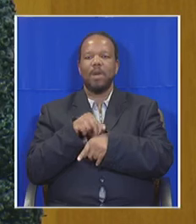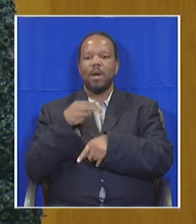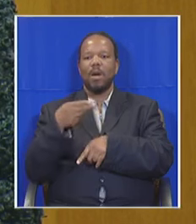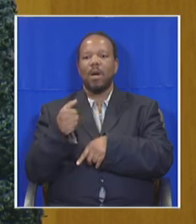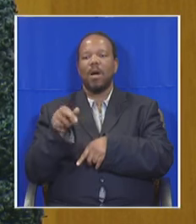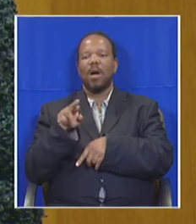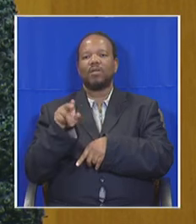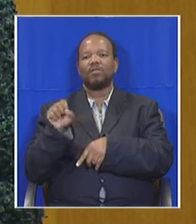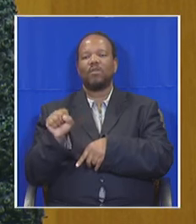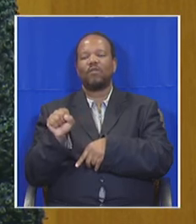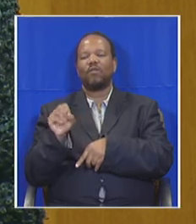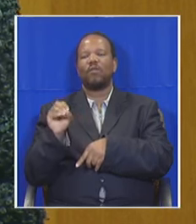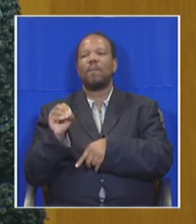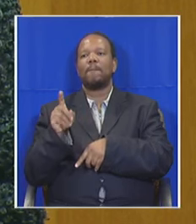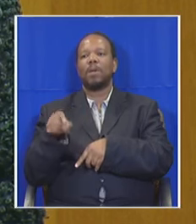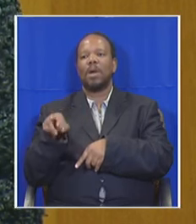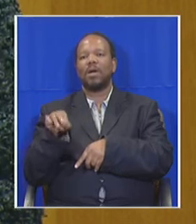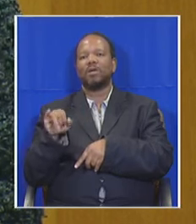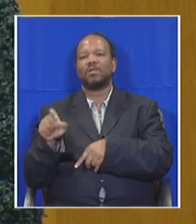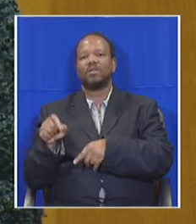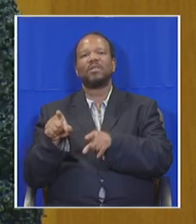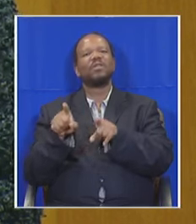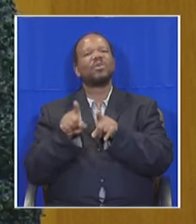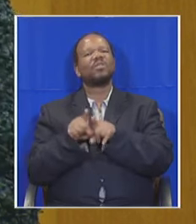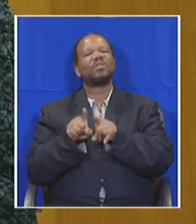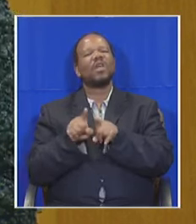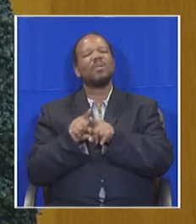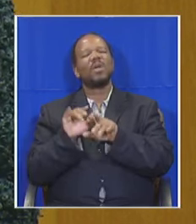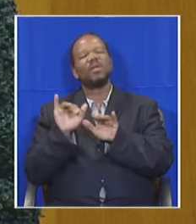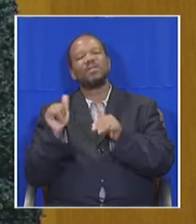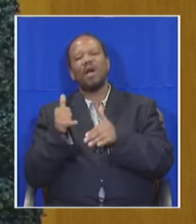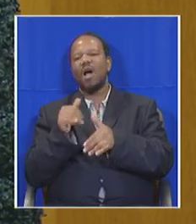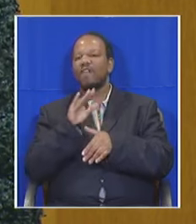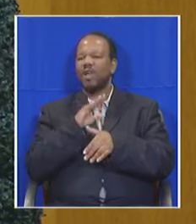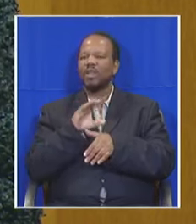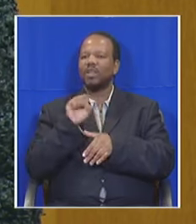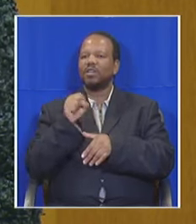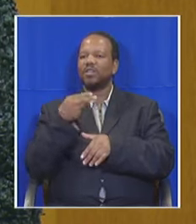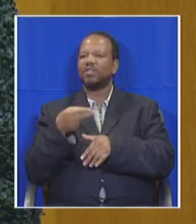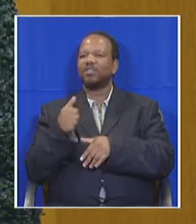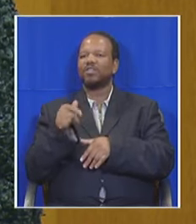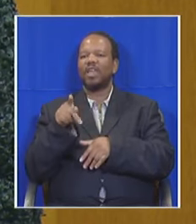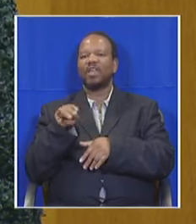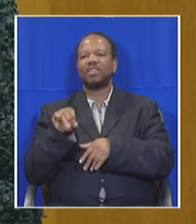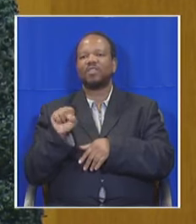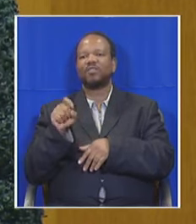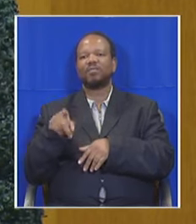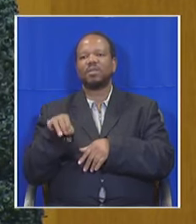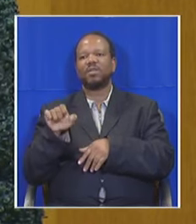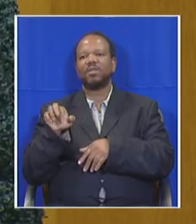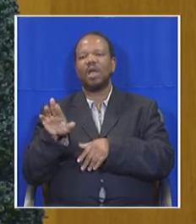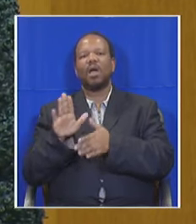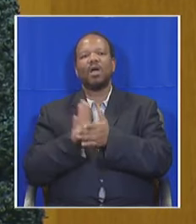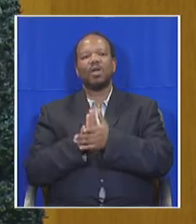Shakespeare of die Dostojewski van Afrikaans. Vertalings van sy romans het in Duits, Engels, Frans, Nederlands en